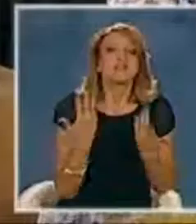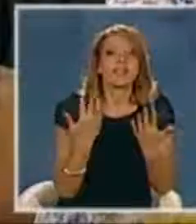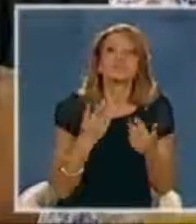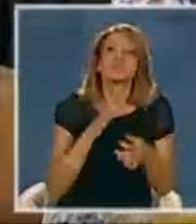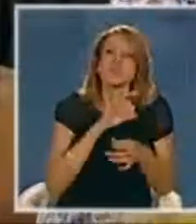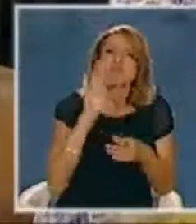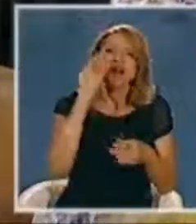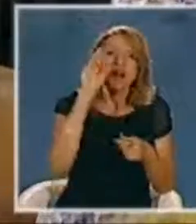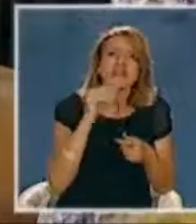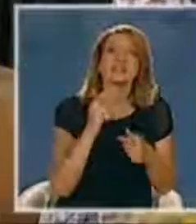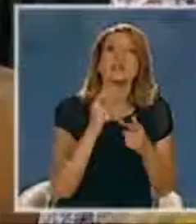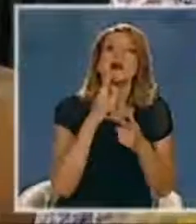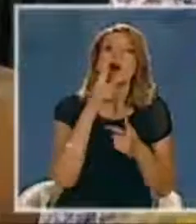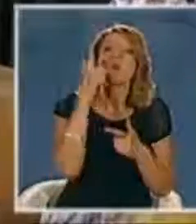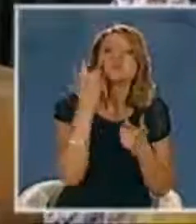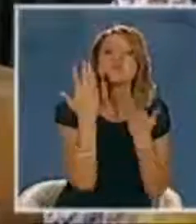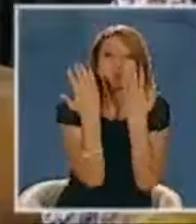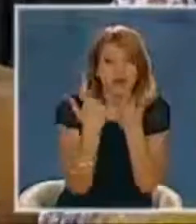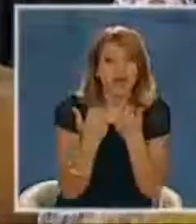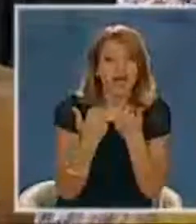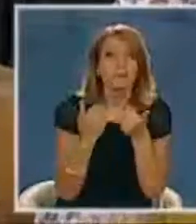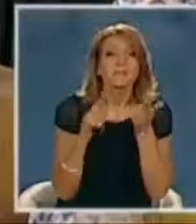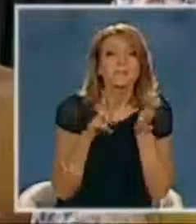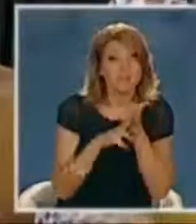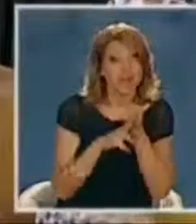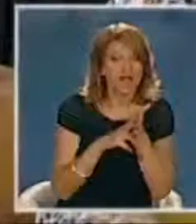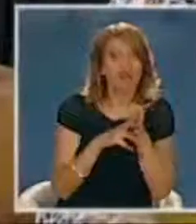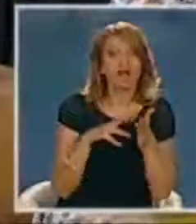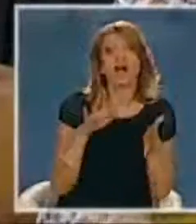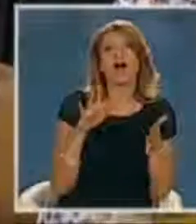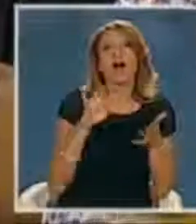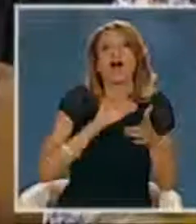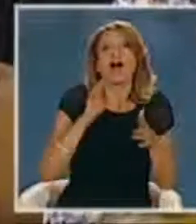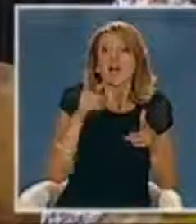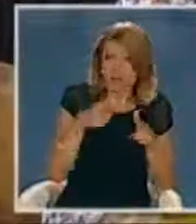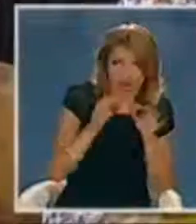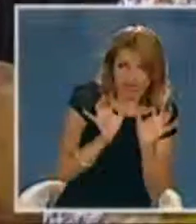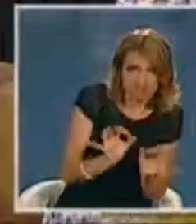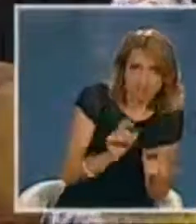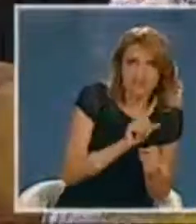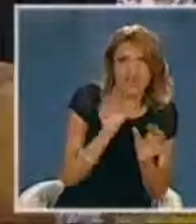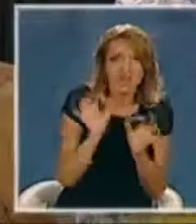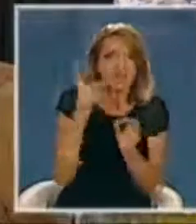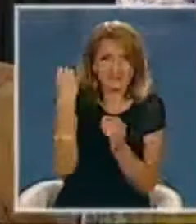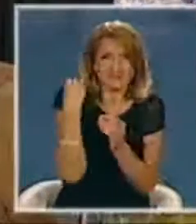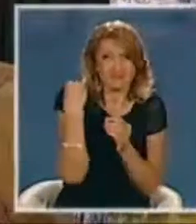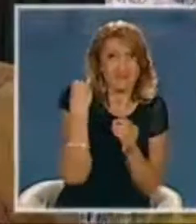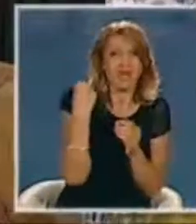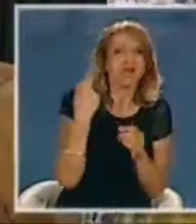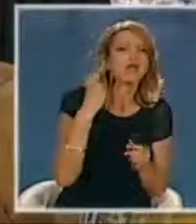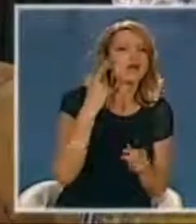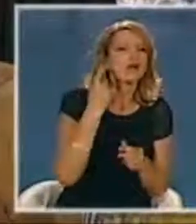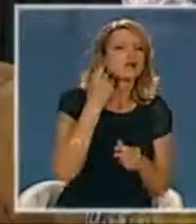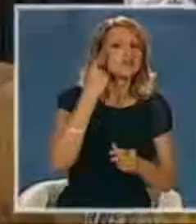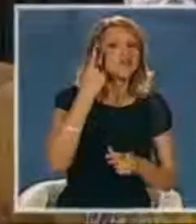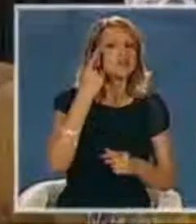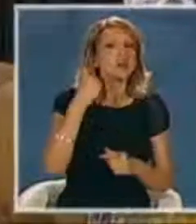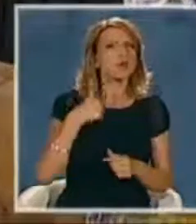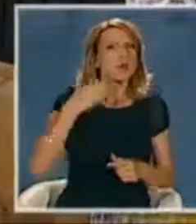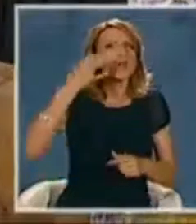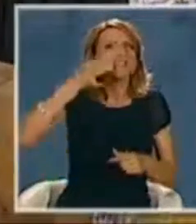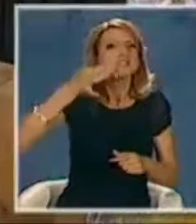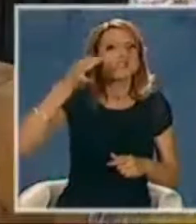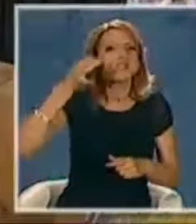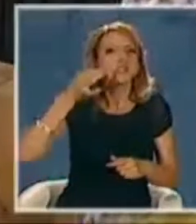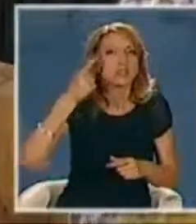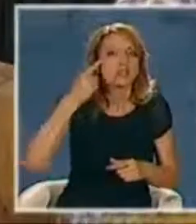ти се, дай ми знак, дали това е правилно. Ако не е правилно, покажи ми по някакъв начин, че не е правилно. И се сещам за този мой сън, вече съм в този